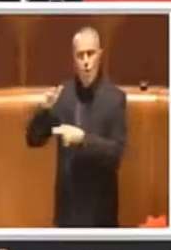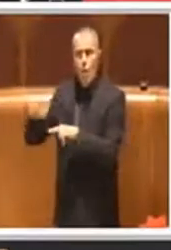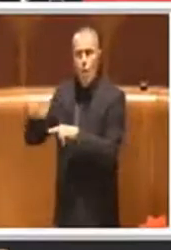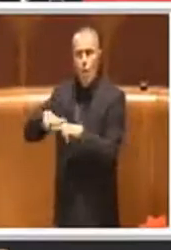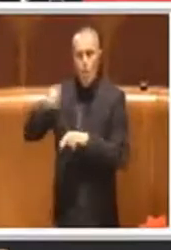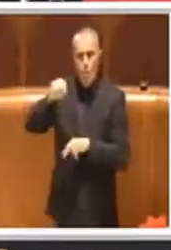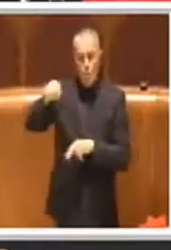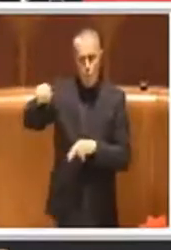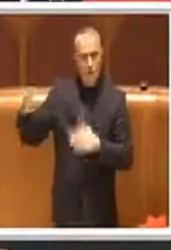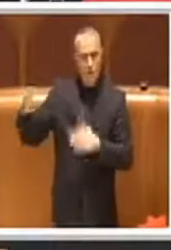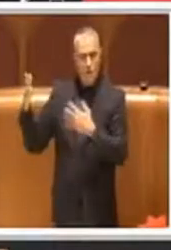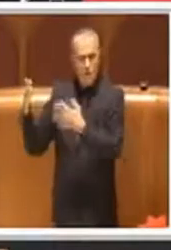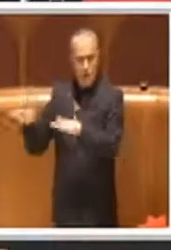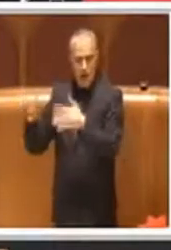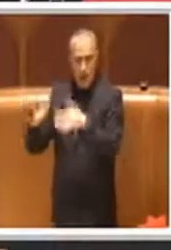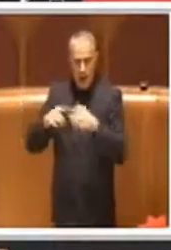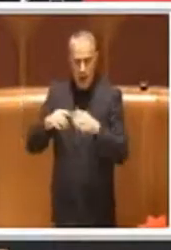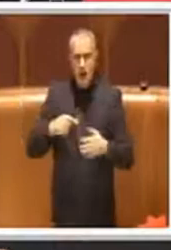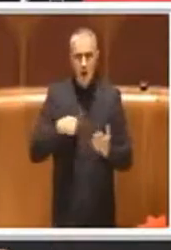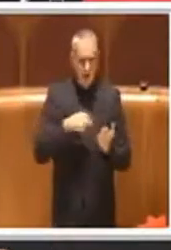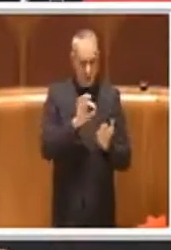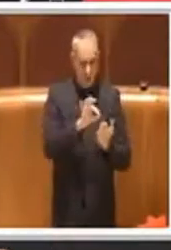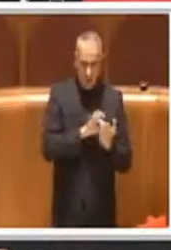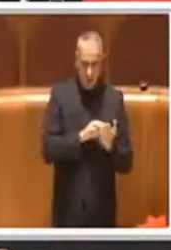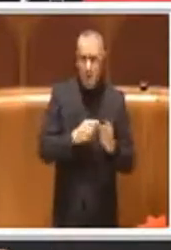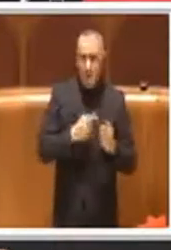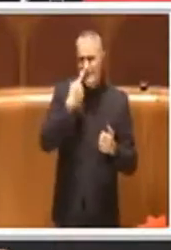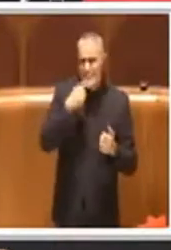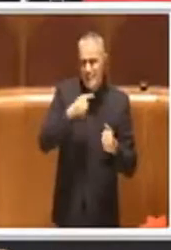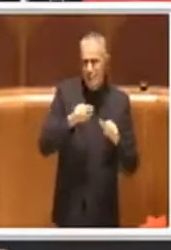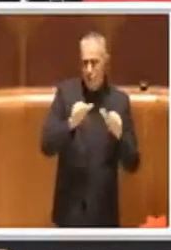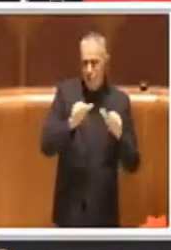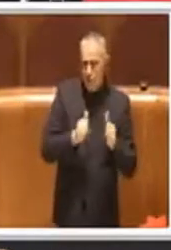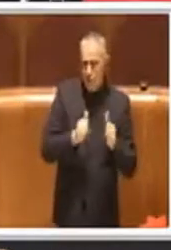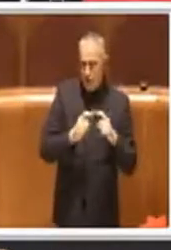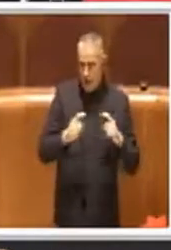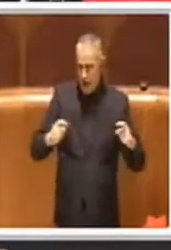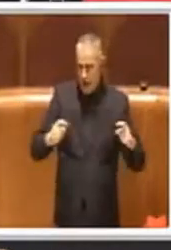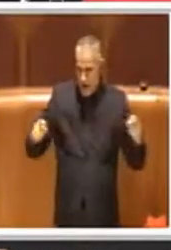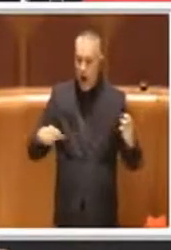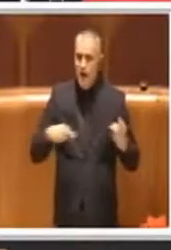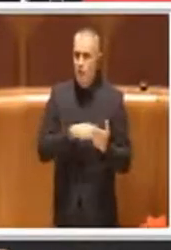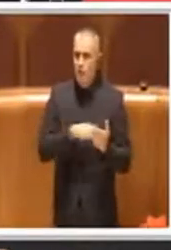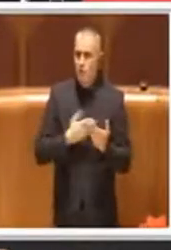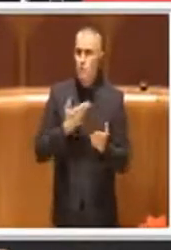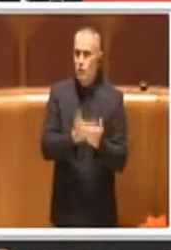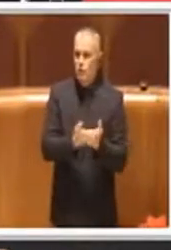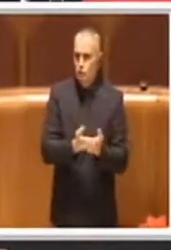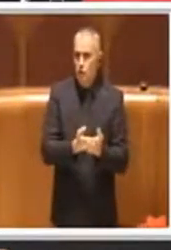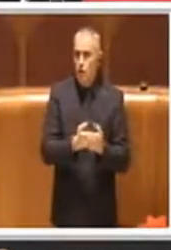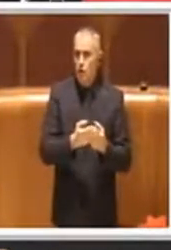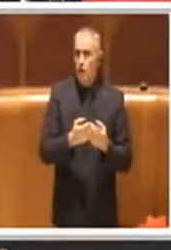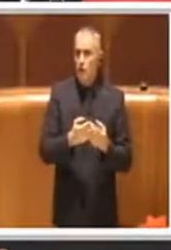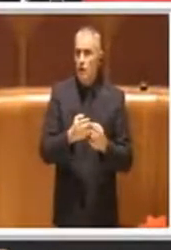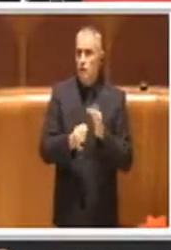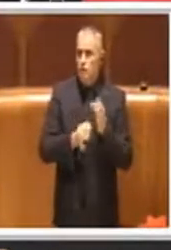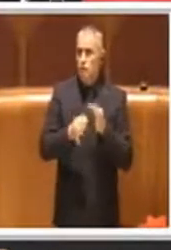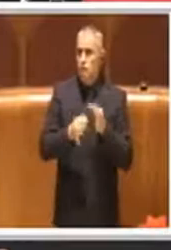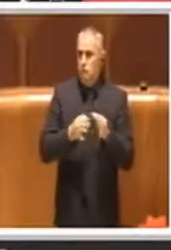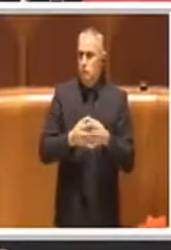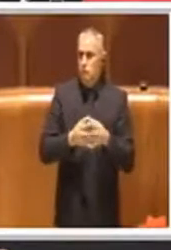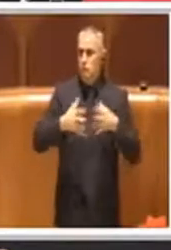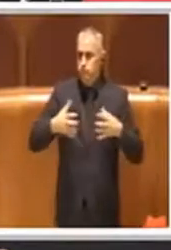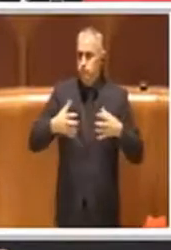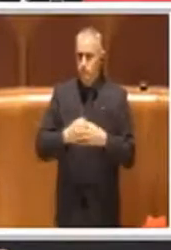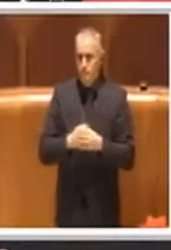vado a implementare la totalità delle forme previste dalla mozione. Cosa si vuole portare